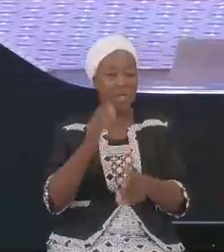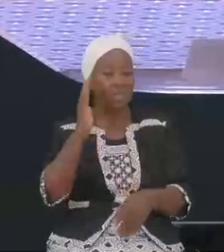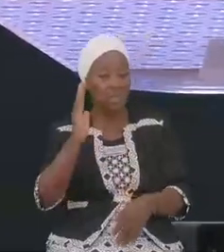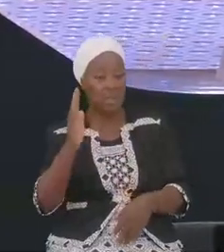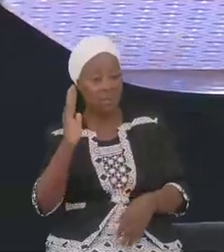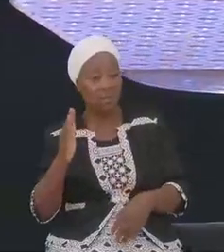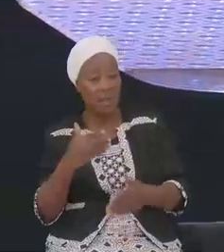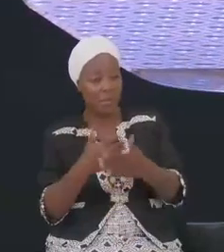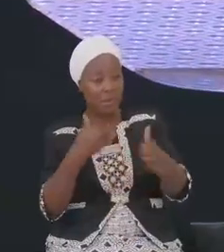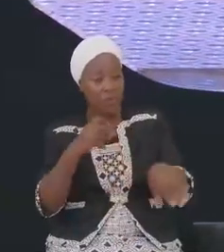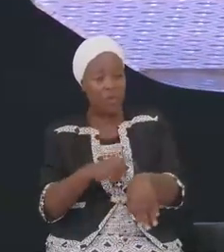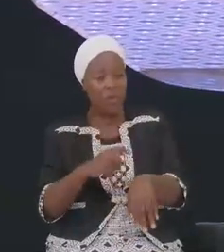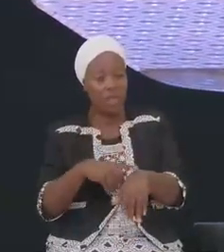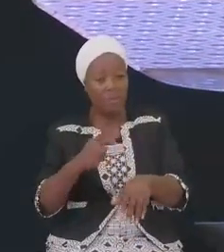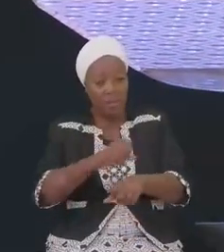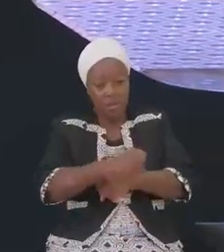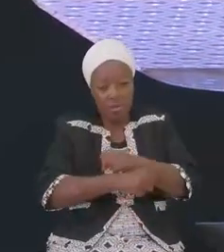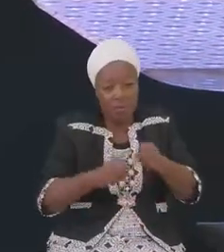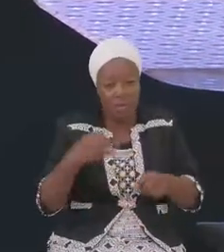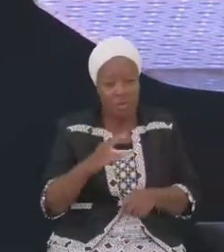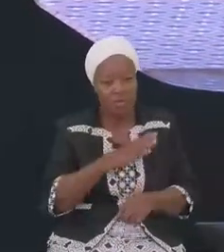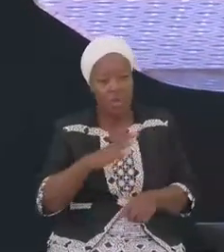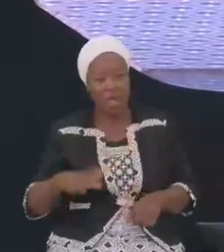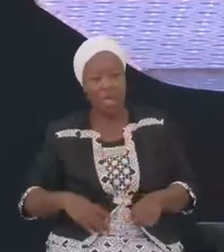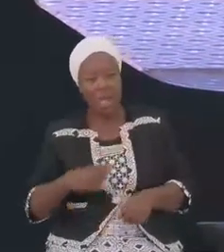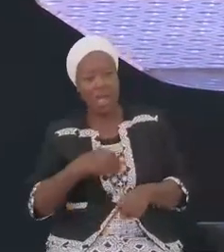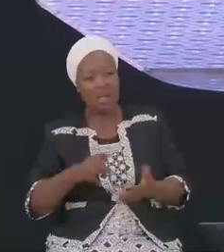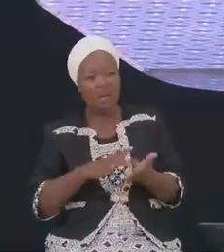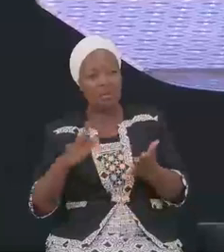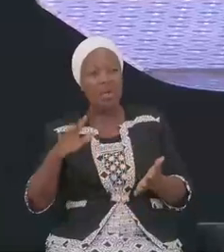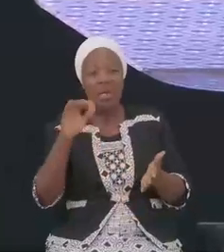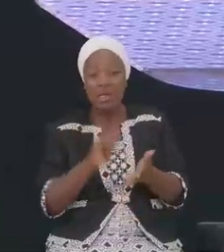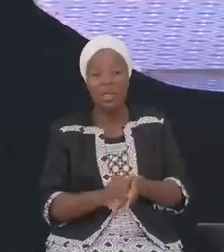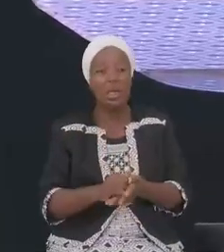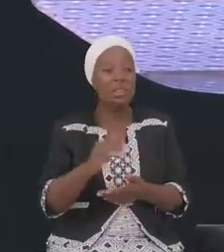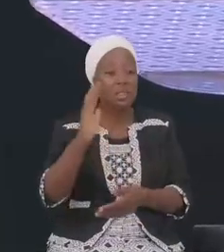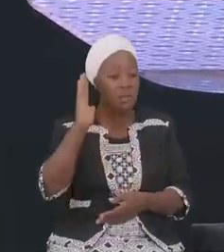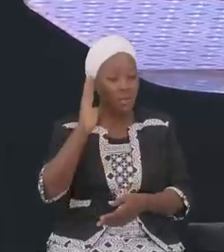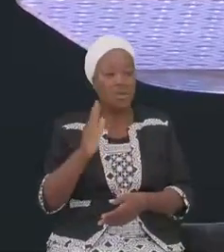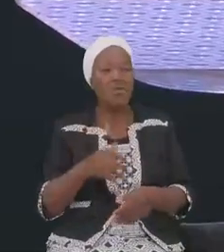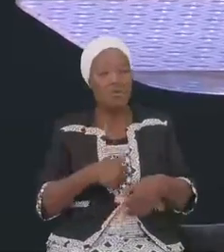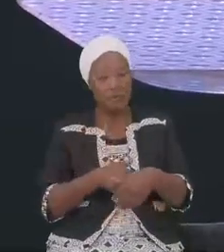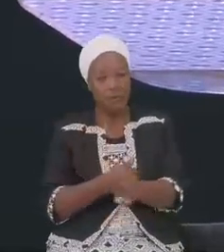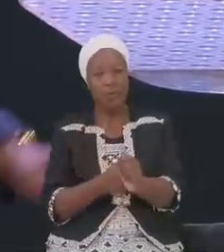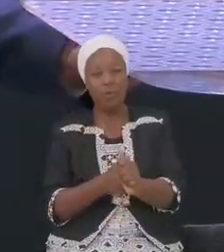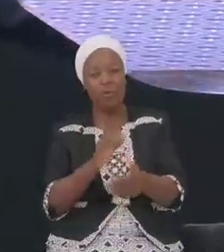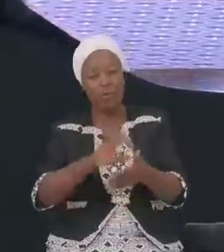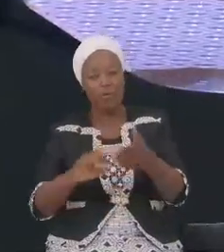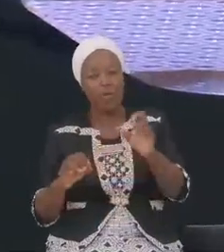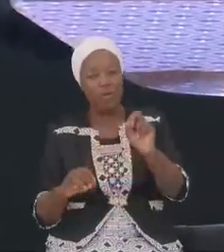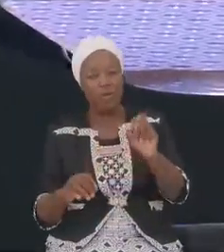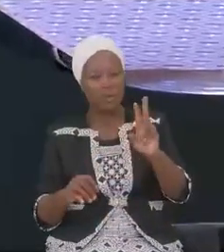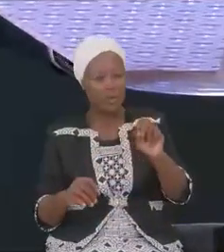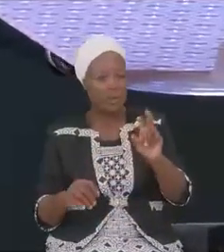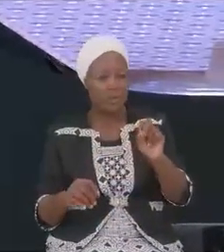Christ et la gloire dont elle serait suivie. Le verset 12